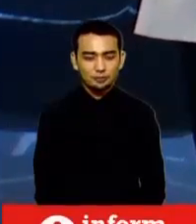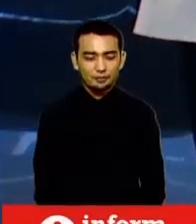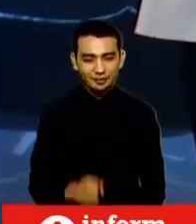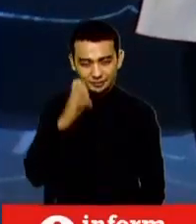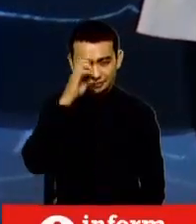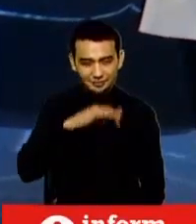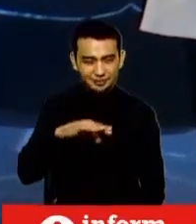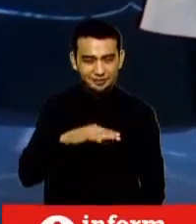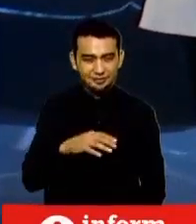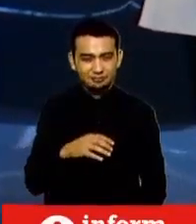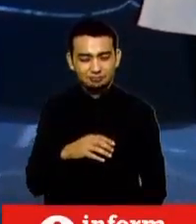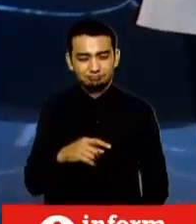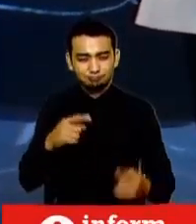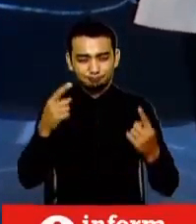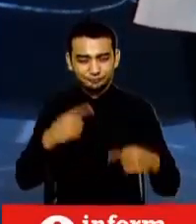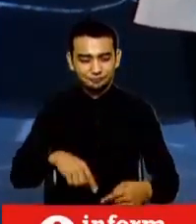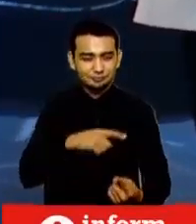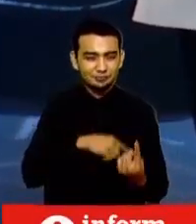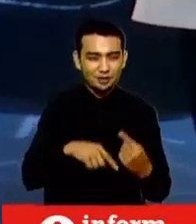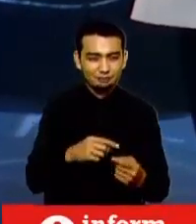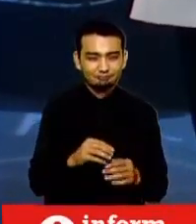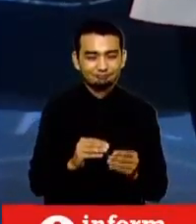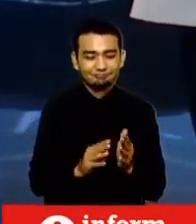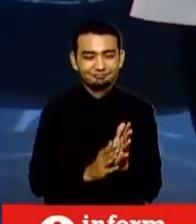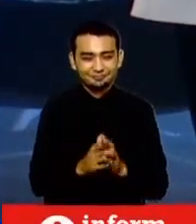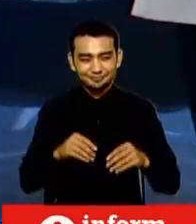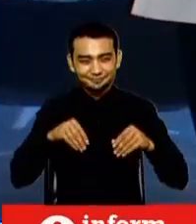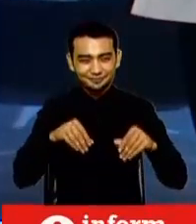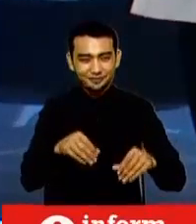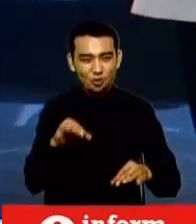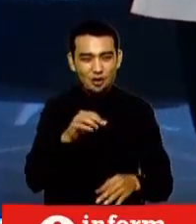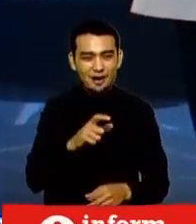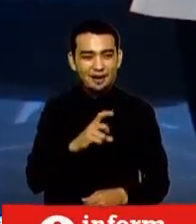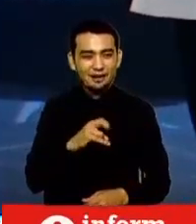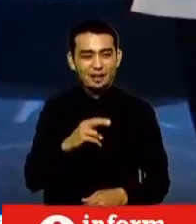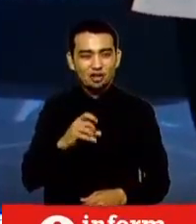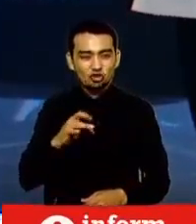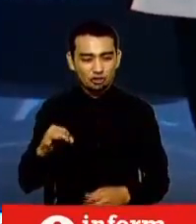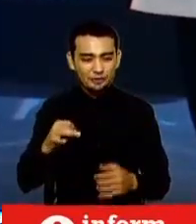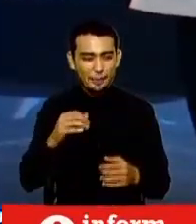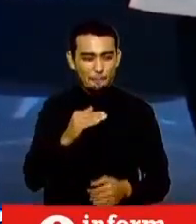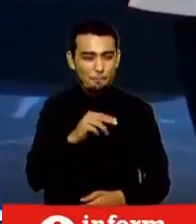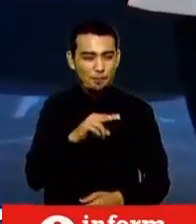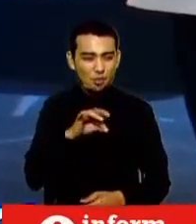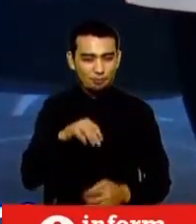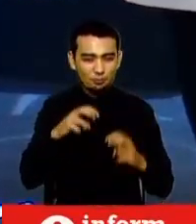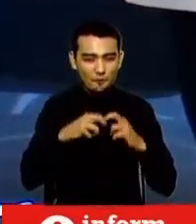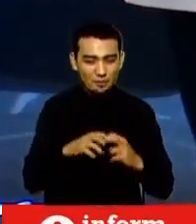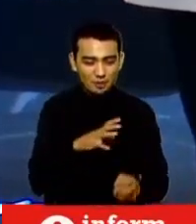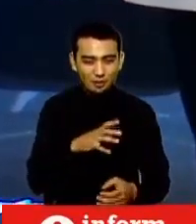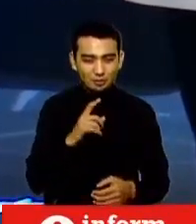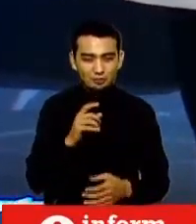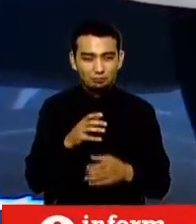В стране катастрофически упало производство удобрений. По данным исследования Energy Prom, выпуск азотных удобрений сократился